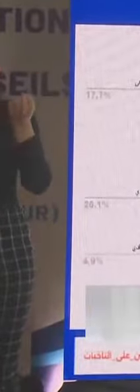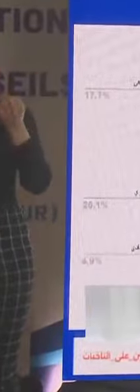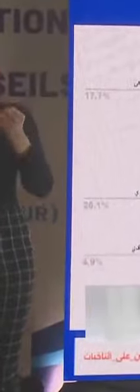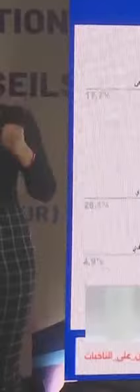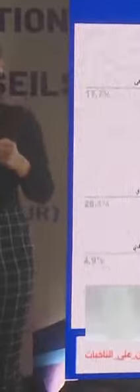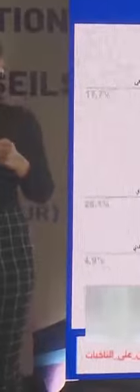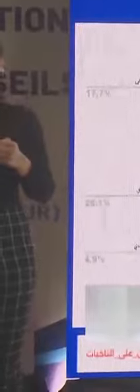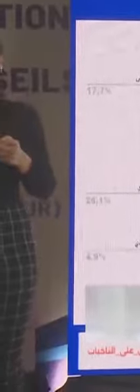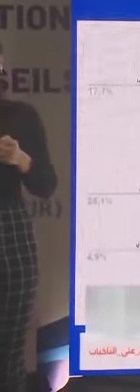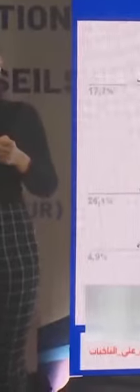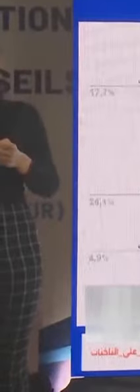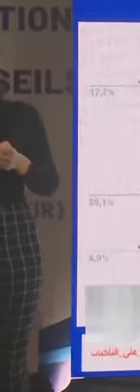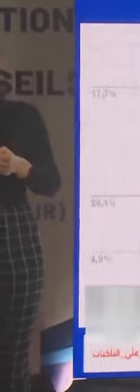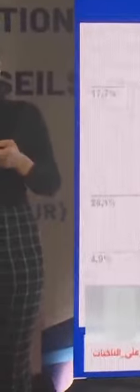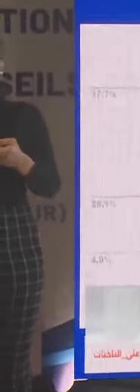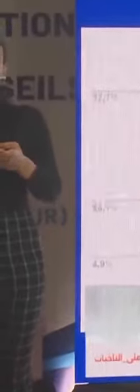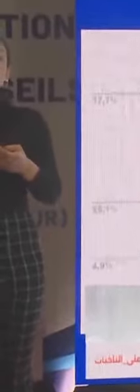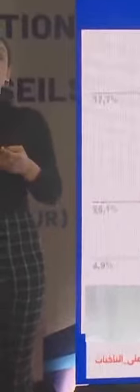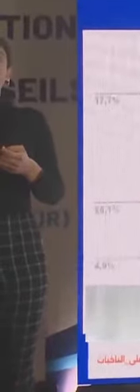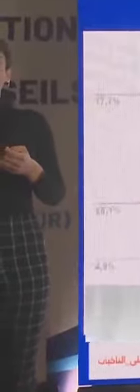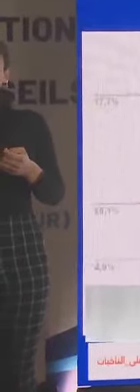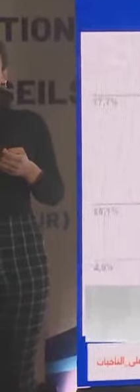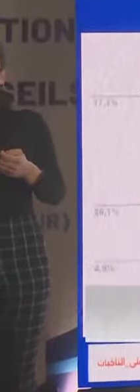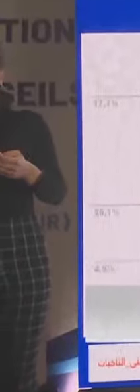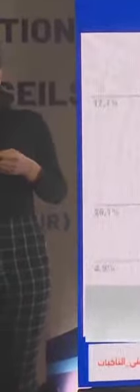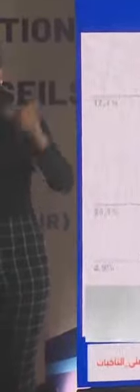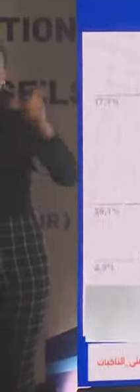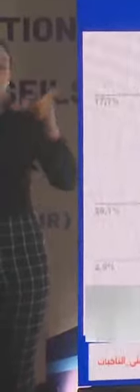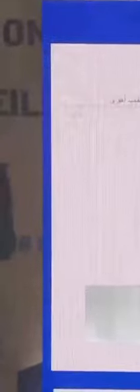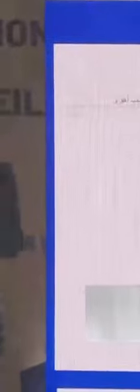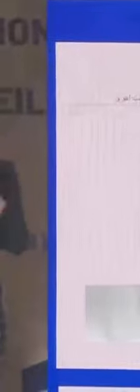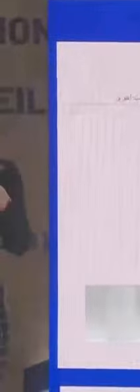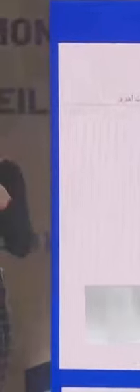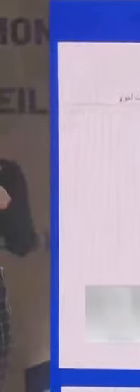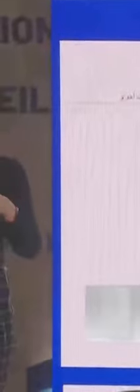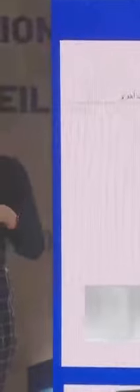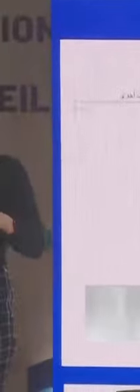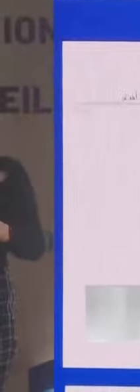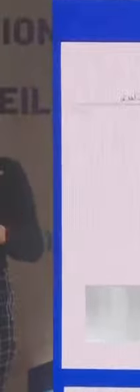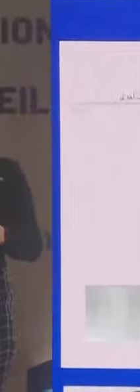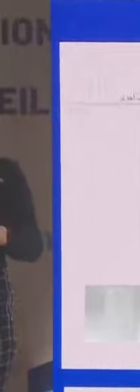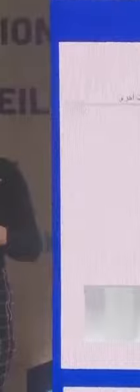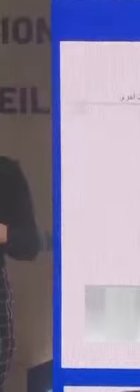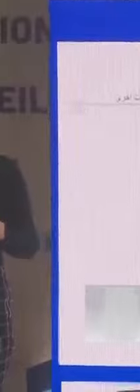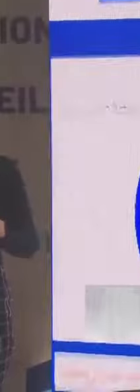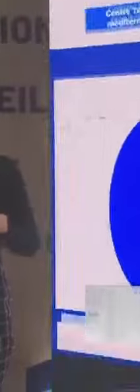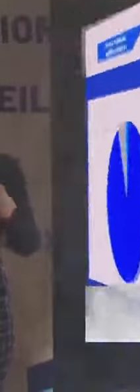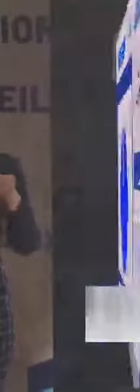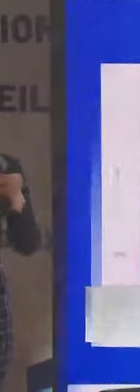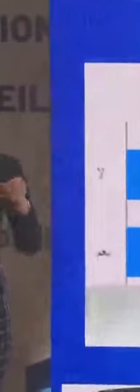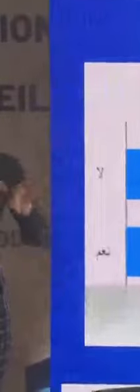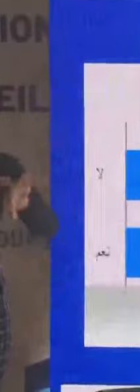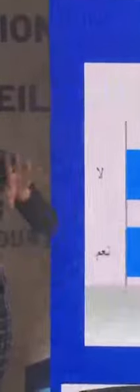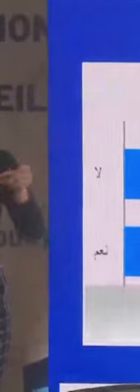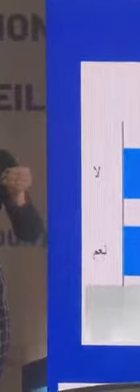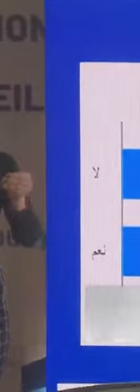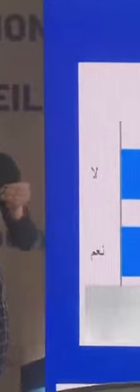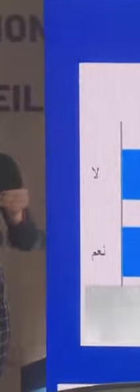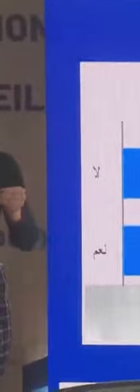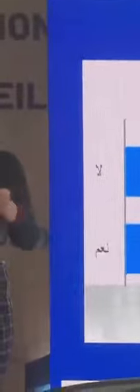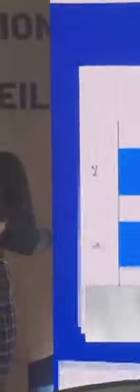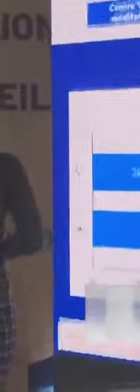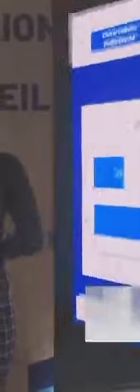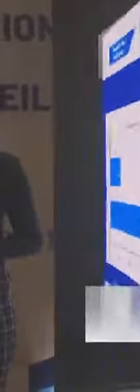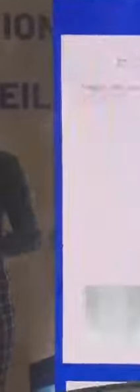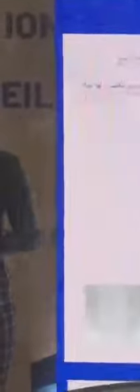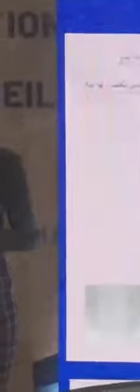نتائج عمليه سبر اراء قام بها المركز المتوسطي ان اغلب النساء المشاركات ينتمين الى الشريحه العموريه من